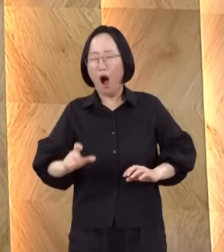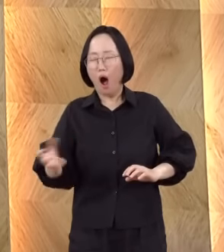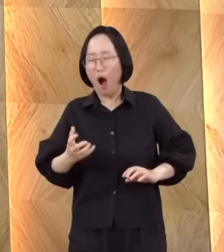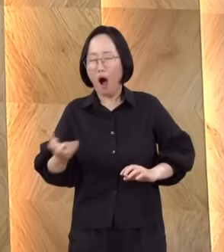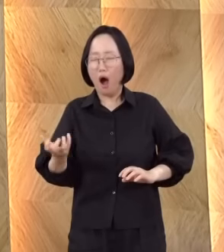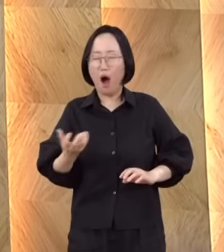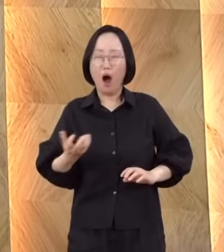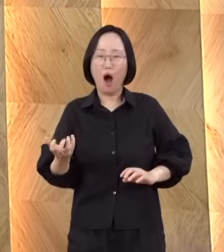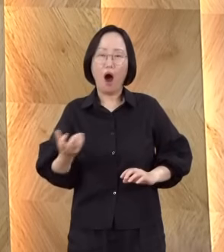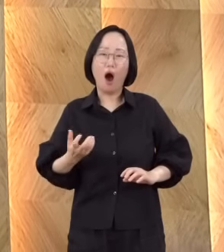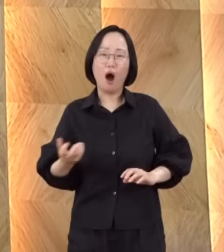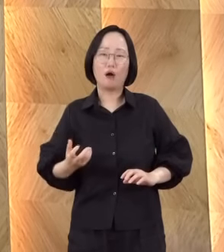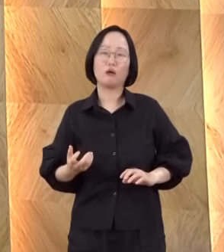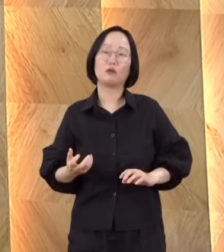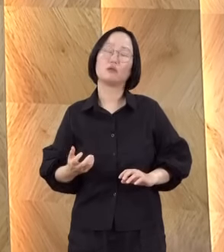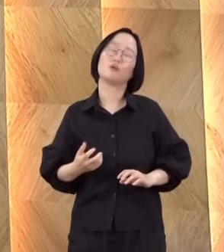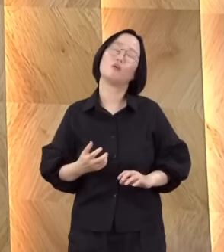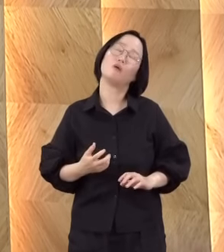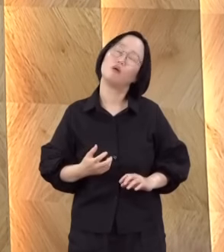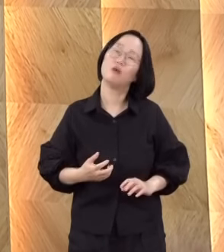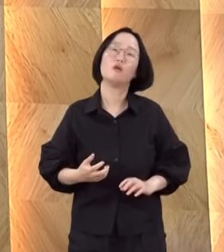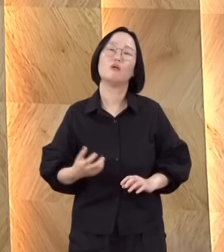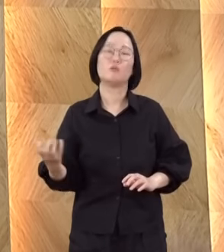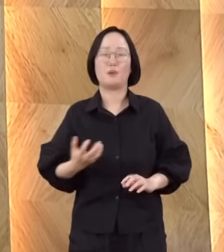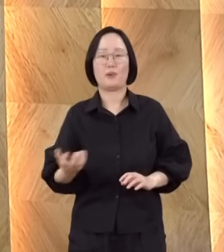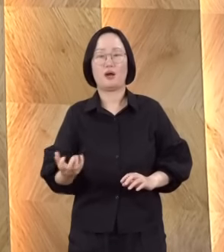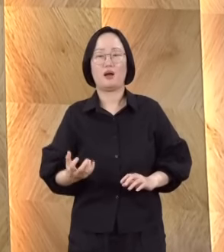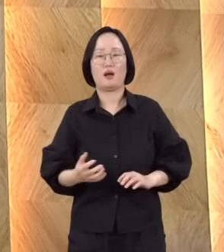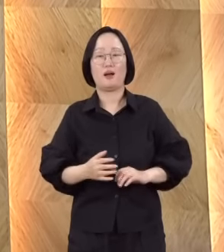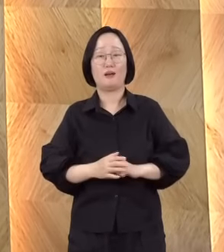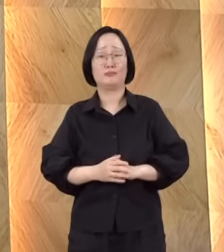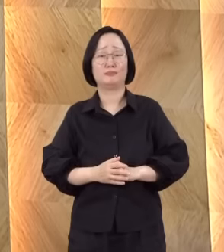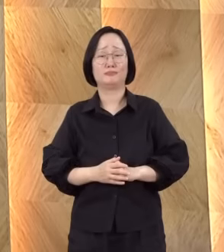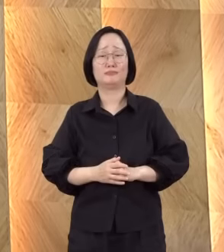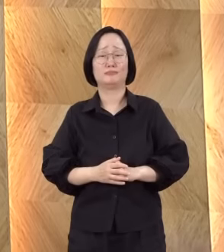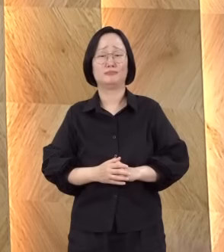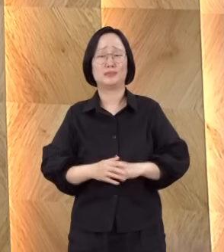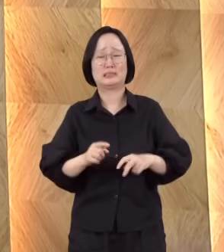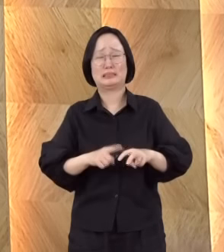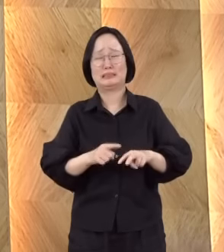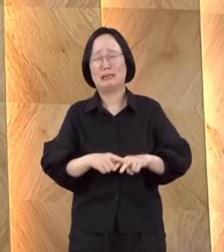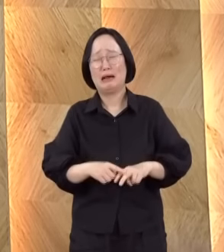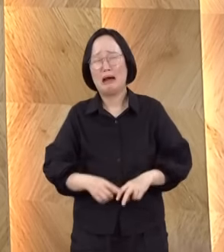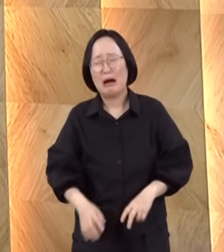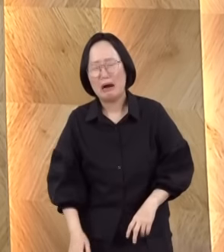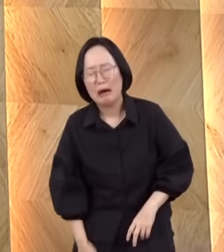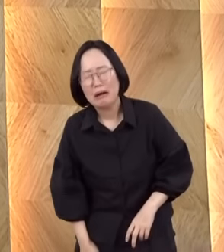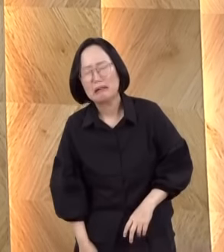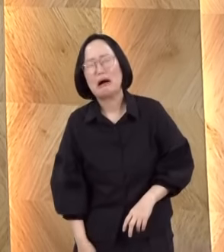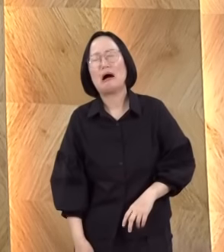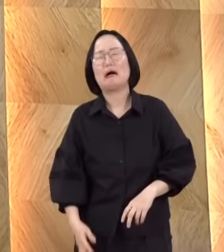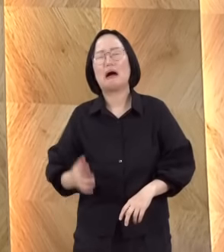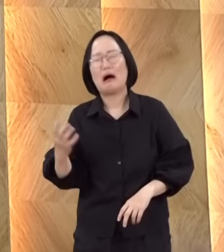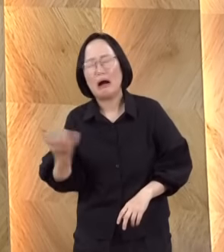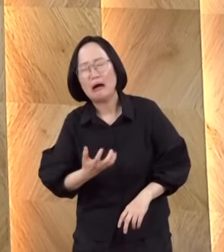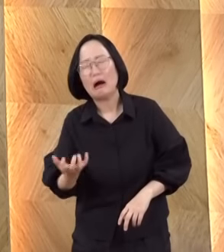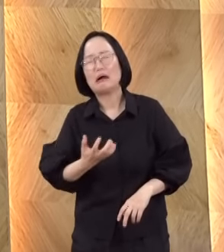밀려오면서 얼마나 아프든 다리가 얼마나 아프든 아픈 다리를 막 부등켜고